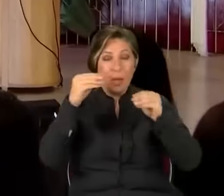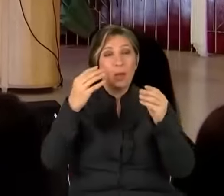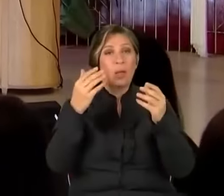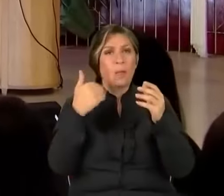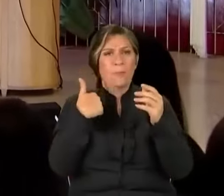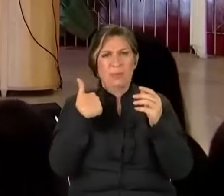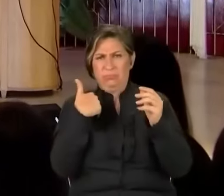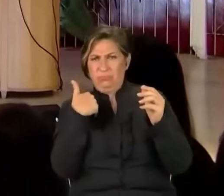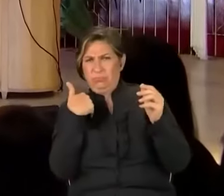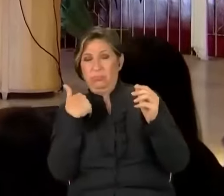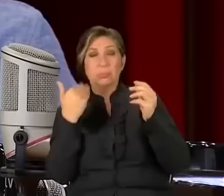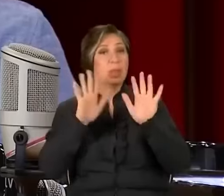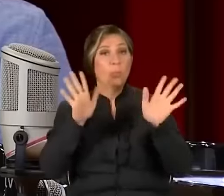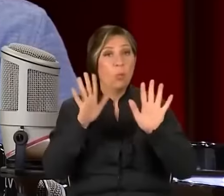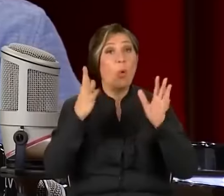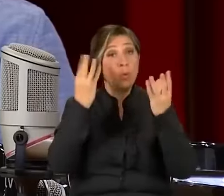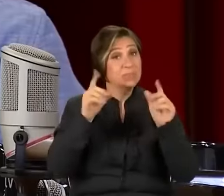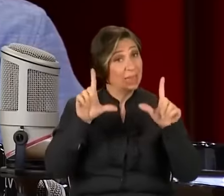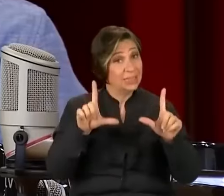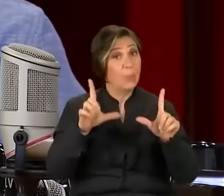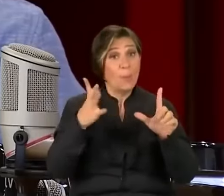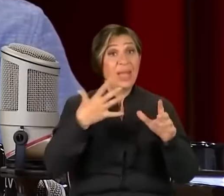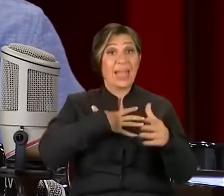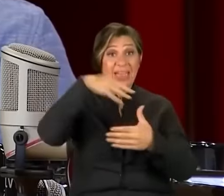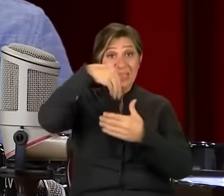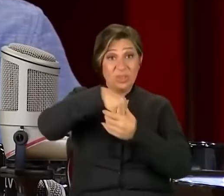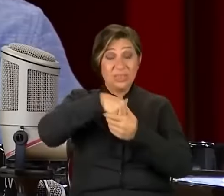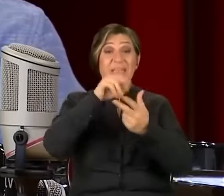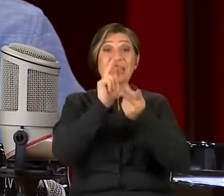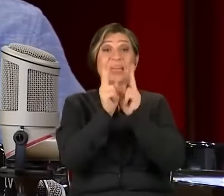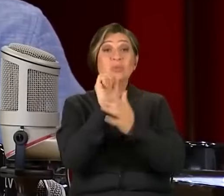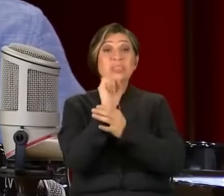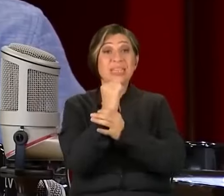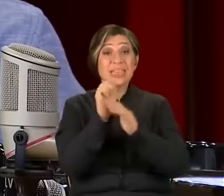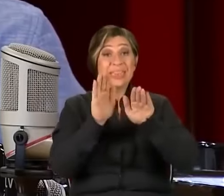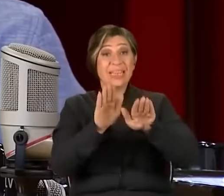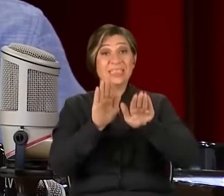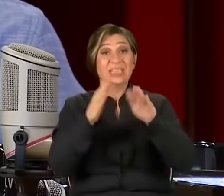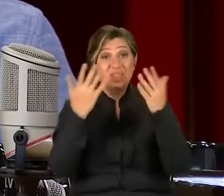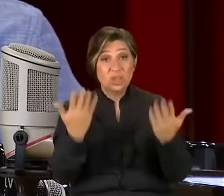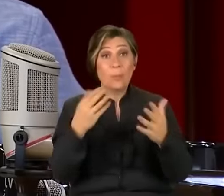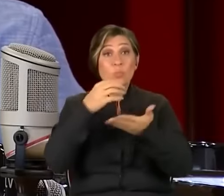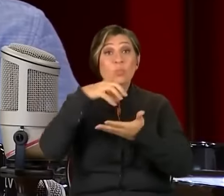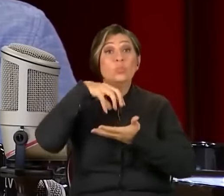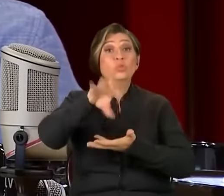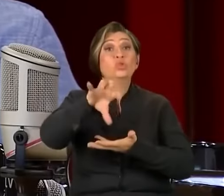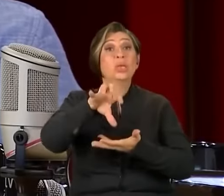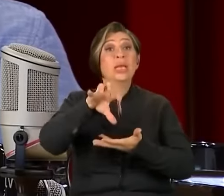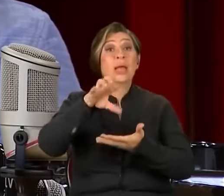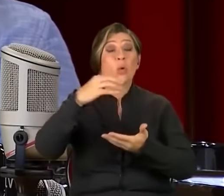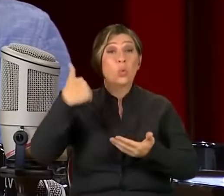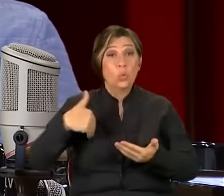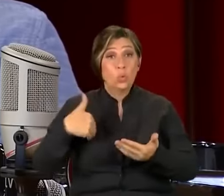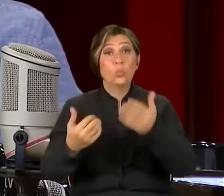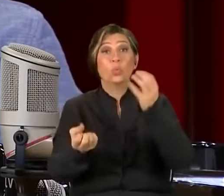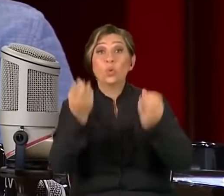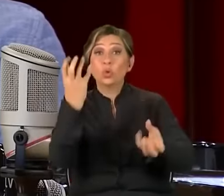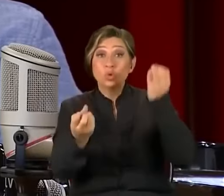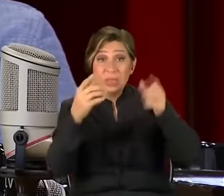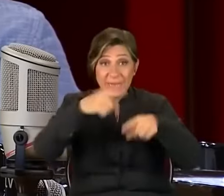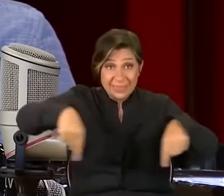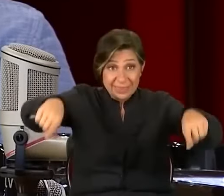tabii ki yadırgım. Olması gerekiyor. Evet. Ama kendi içerisinde tiyatro sanatını destekleyecek bütçelere sahip kurum ve kuruluşların,